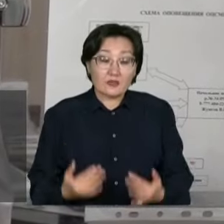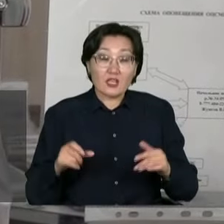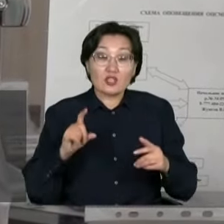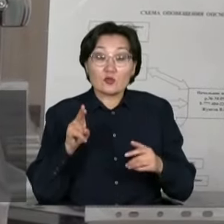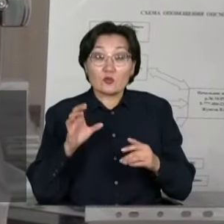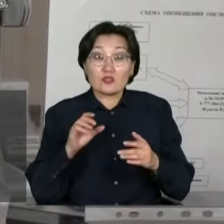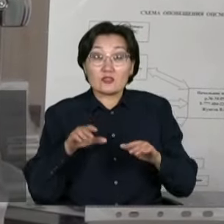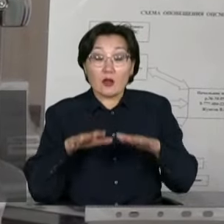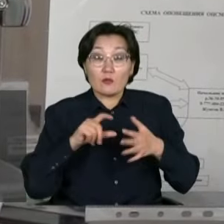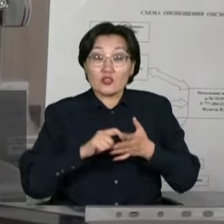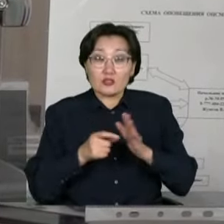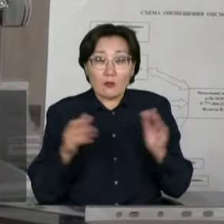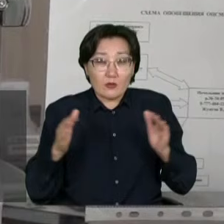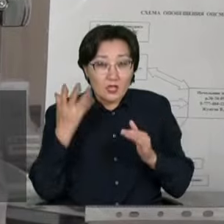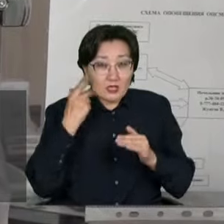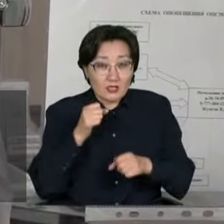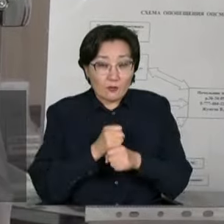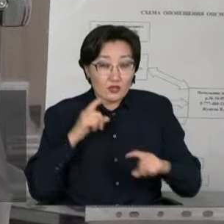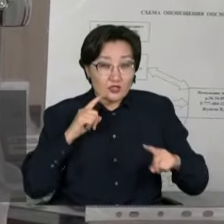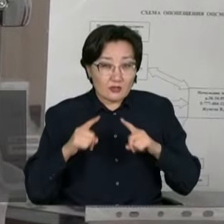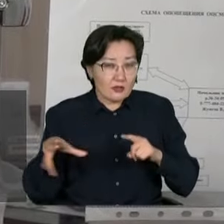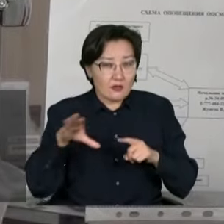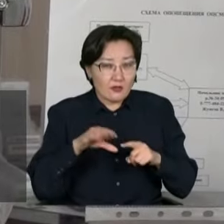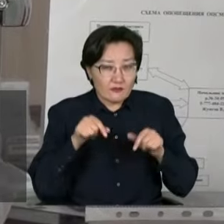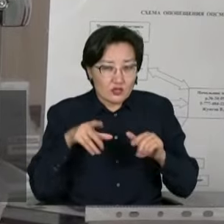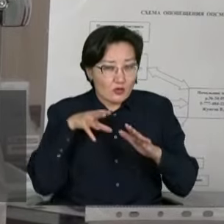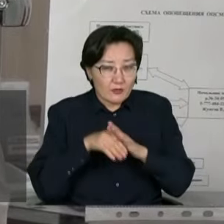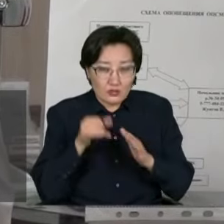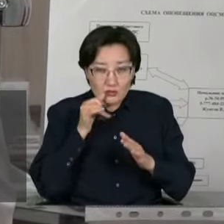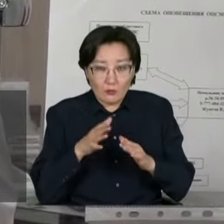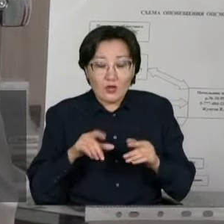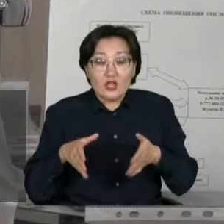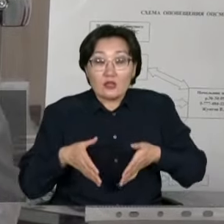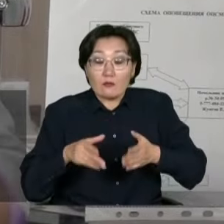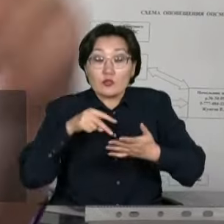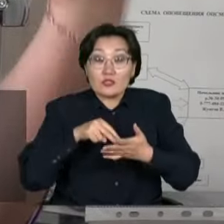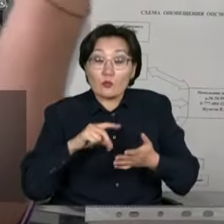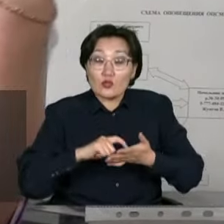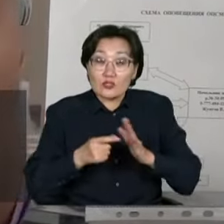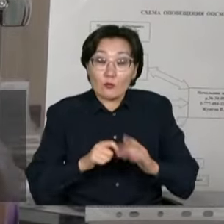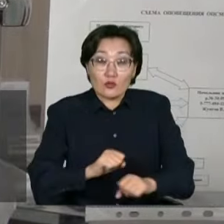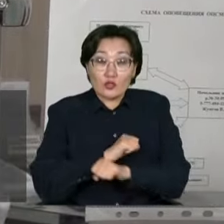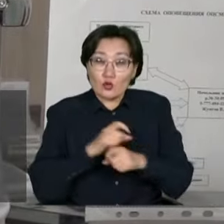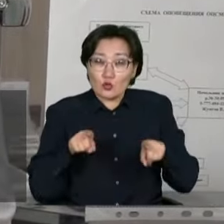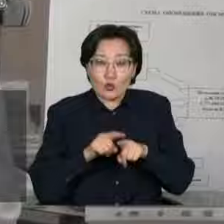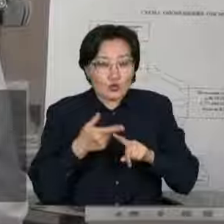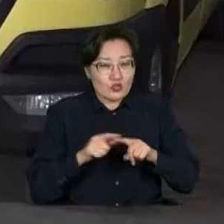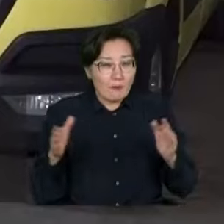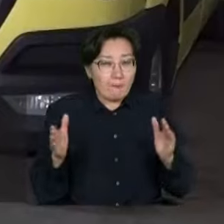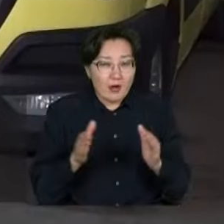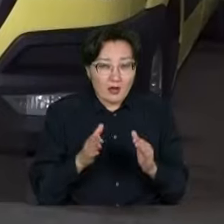Актовый зал у нас маленький. Когда делаем собрание, не все сюда помещаются. В коридоре стоим. Комнаты отдыха тоже очень